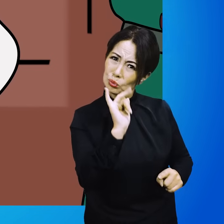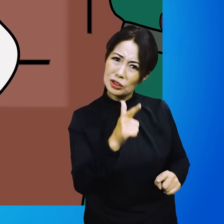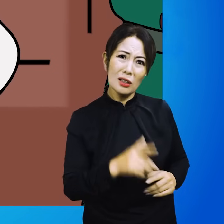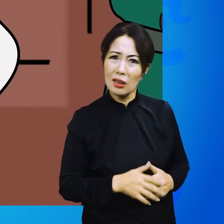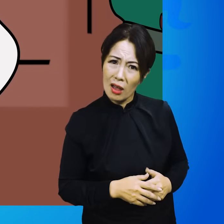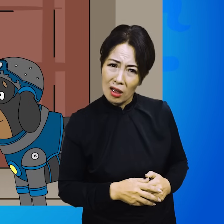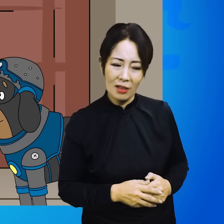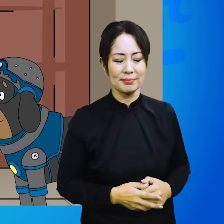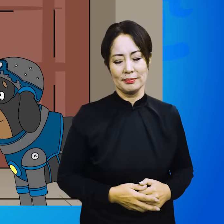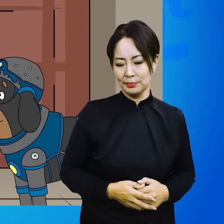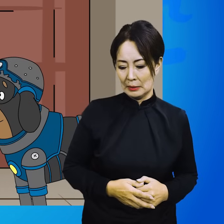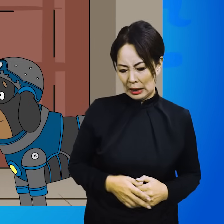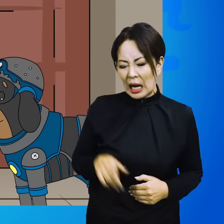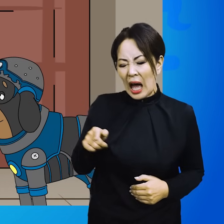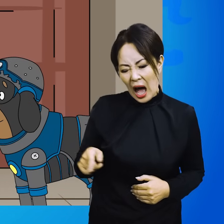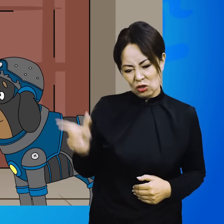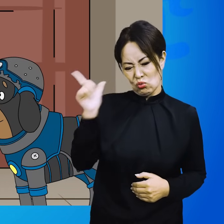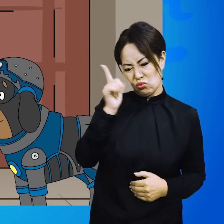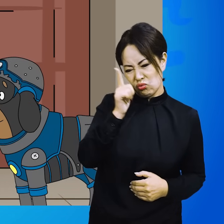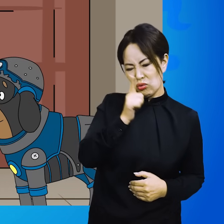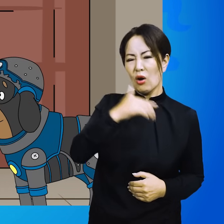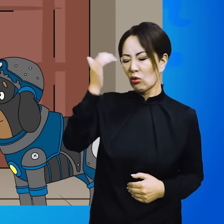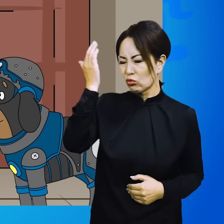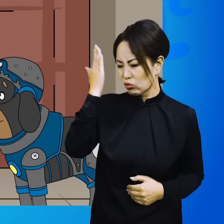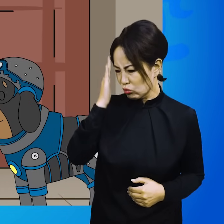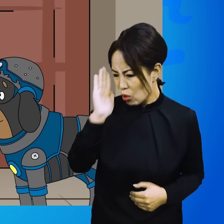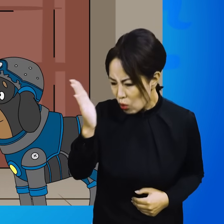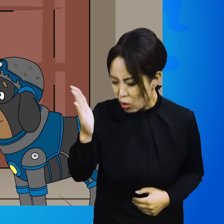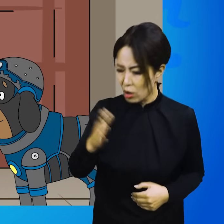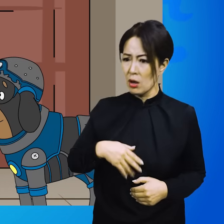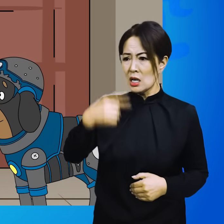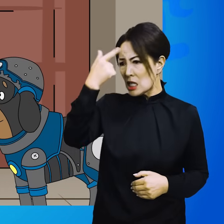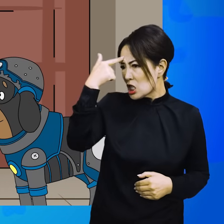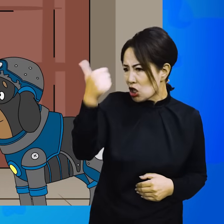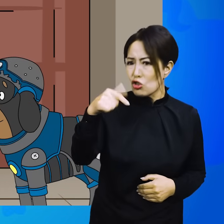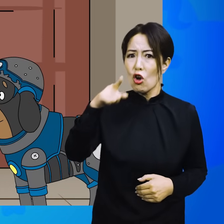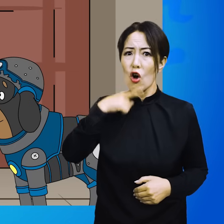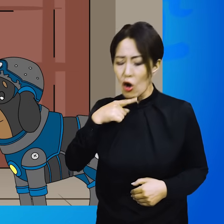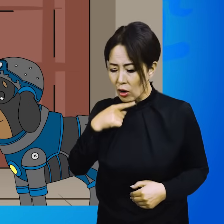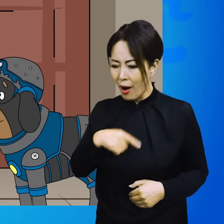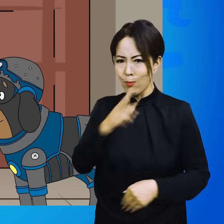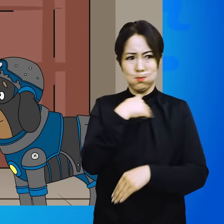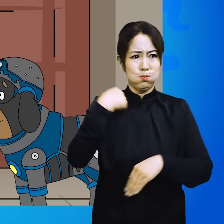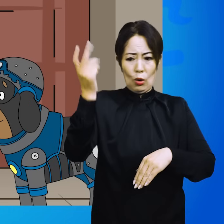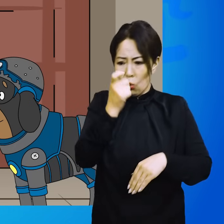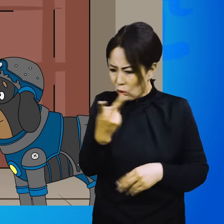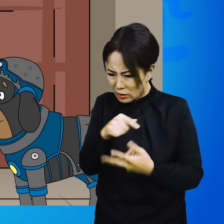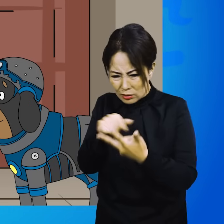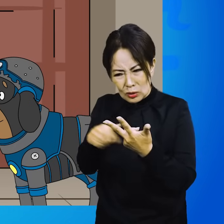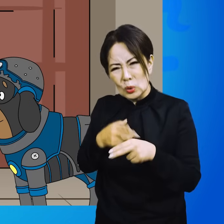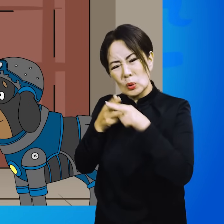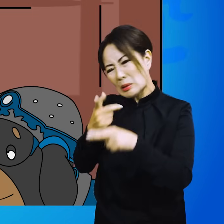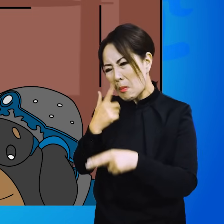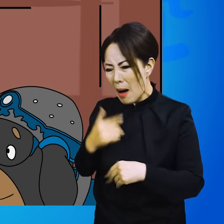шиг байгаа. Хідүүлээ энэ хөөрхийн өгөн цэцөөхөн бас тэр хааны хүүд тусалчих юмсан да, тийм